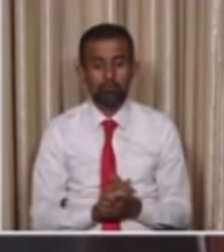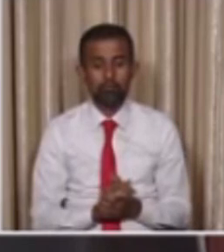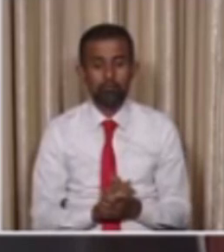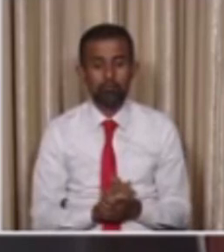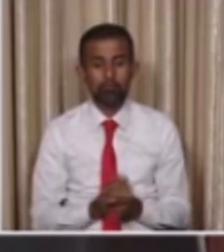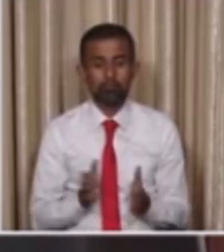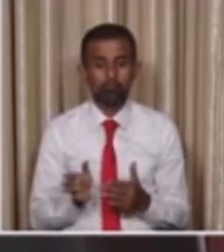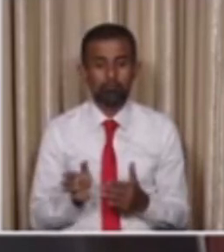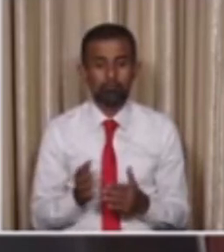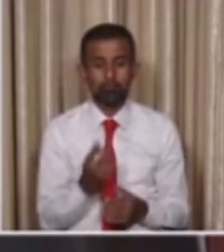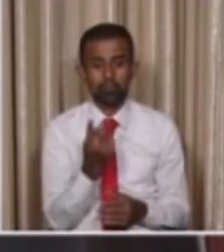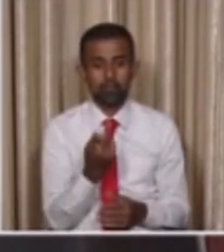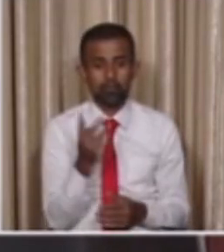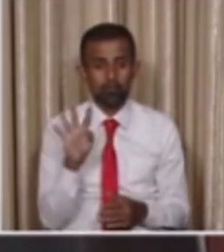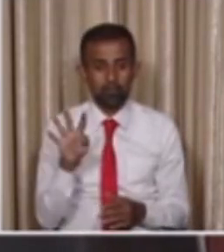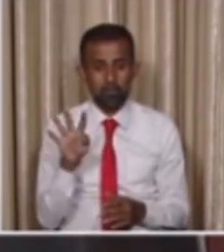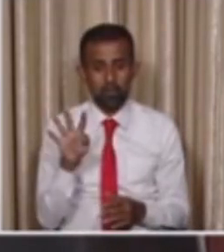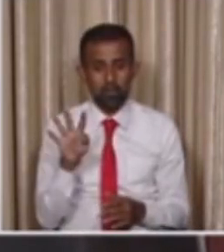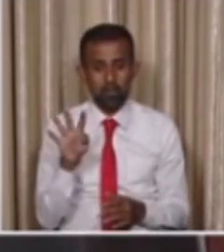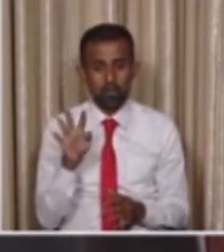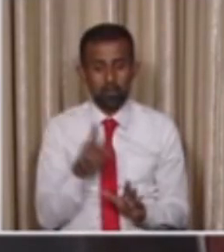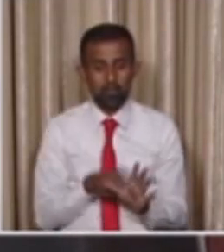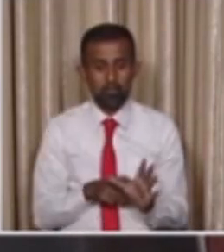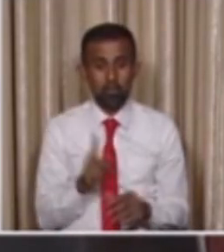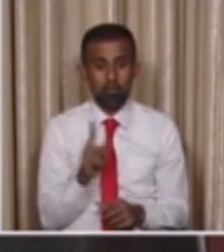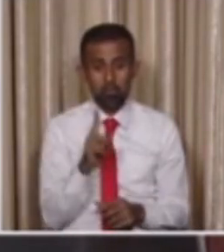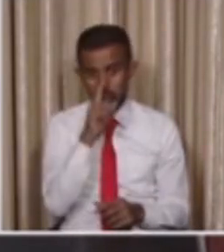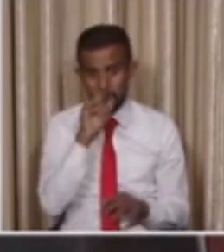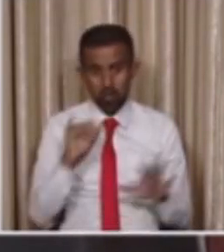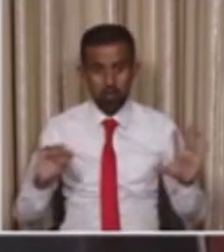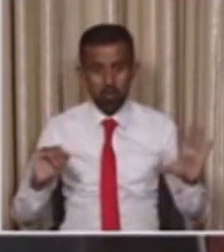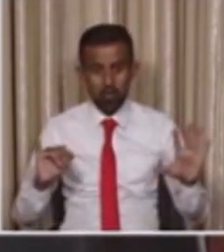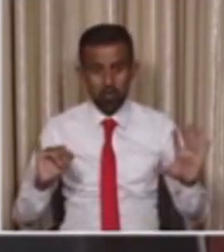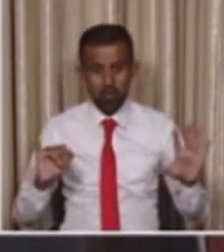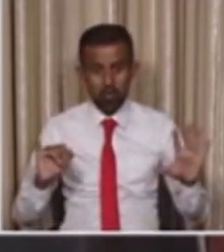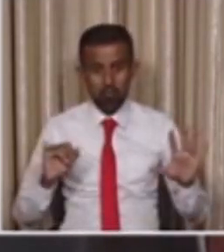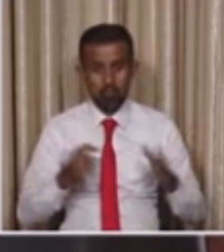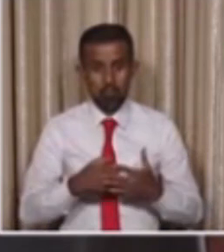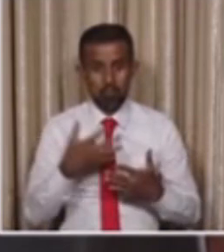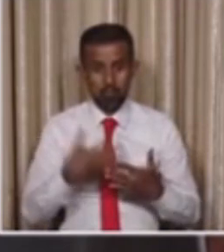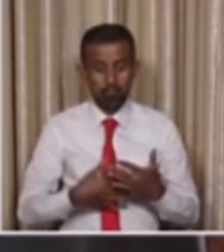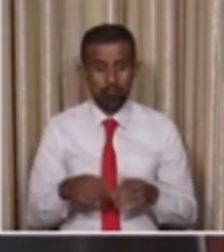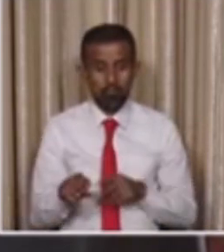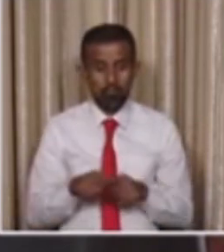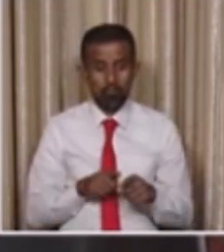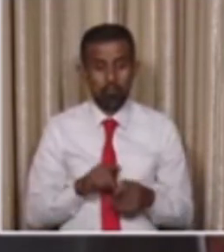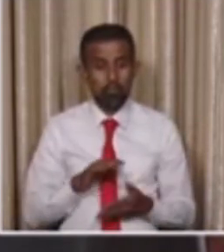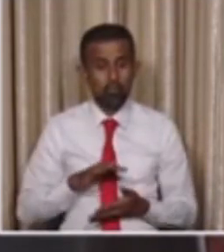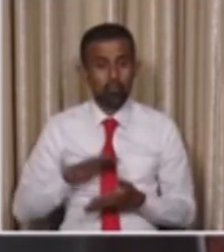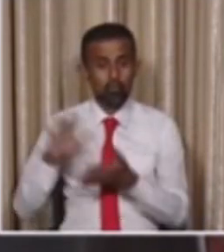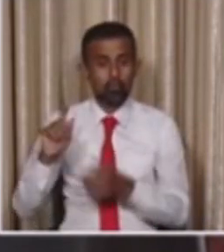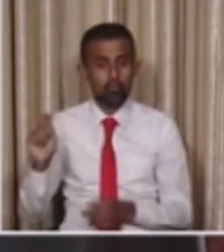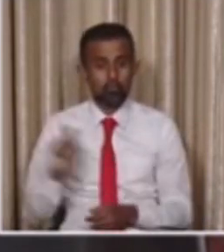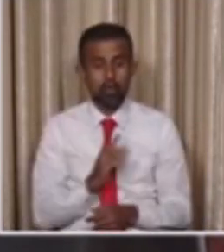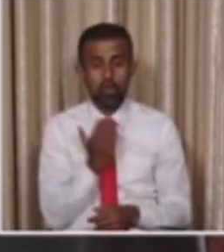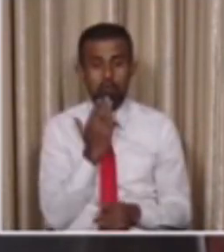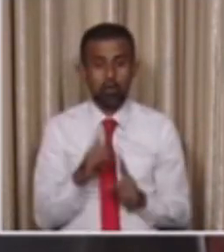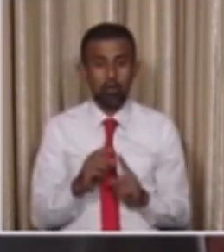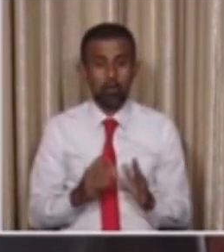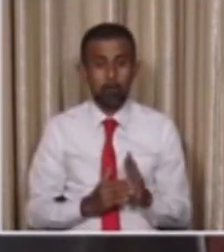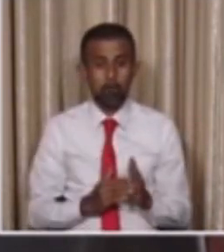වගේම 2024 වසරේ පළමු මාස වය තුළදී මේ වාර්තාවේ තියෙන පරිදි අපනයන් ඉපෙයිම් ඇමරිකානු ඩොලර් මිලියන